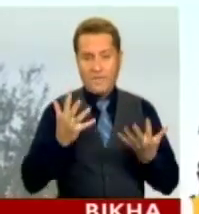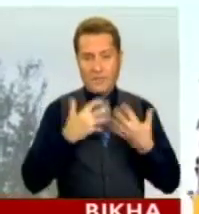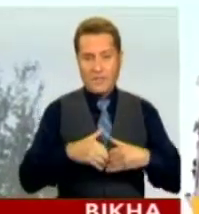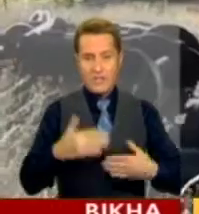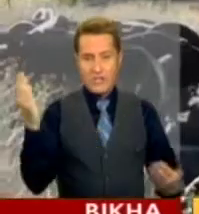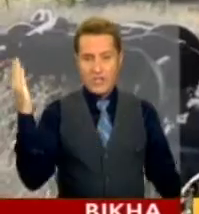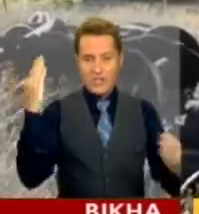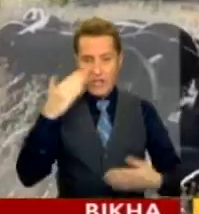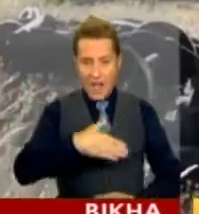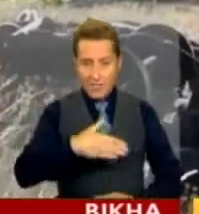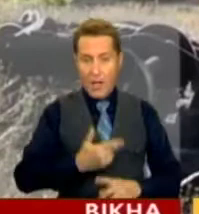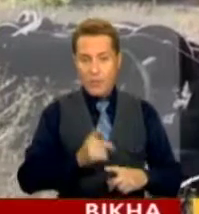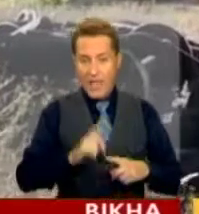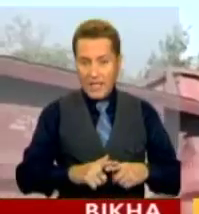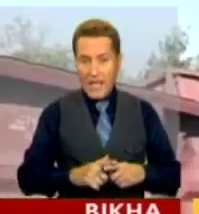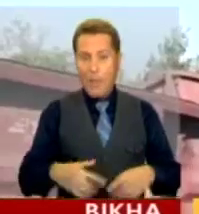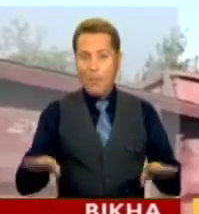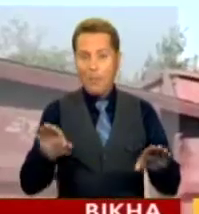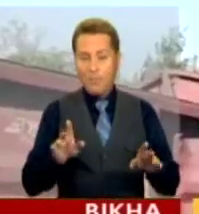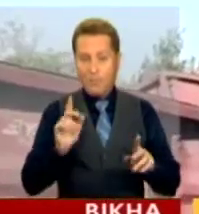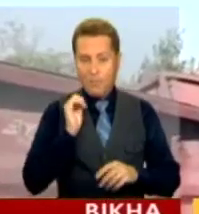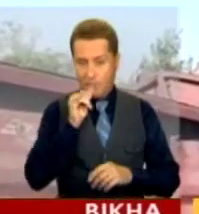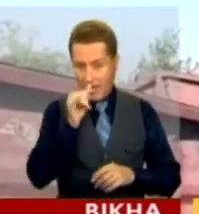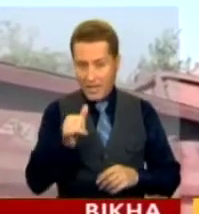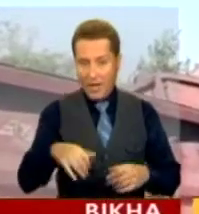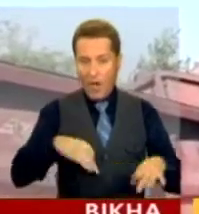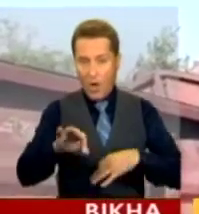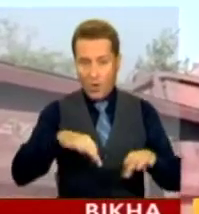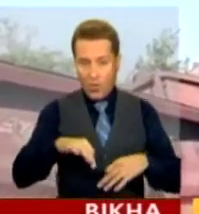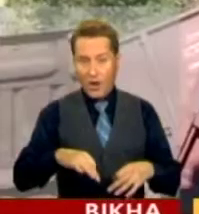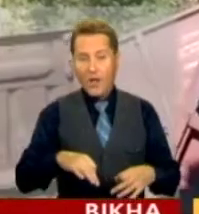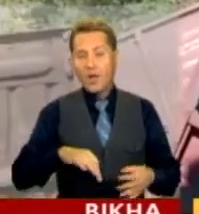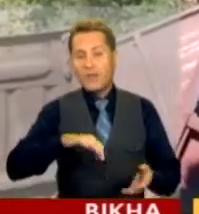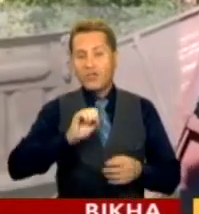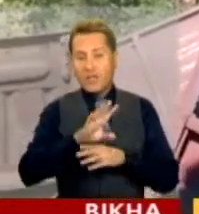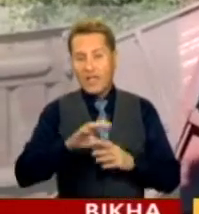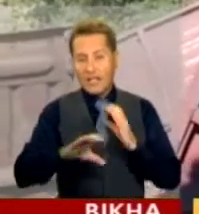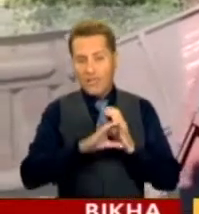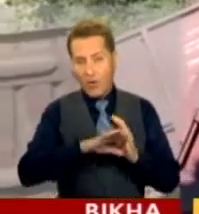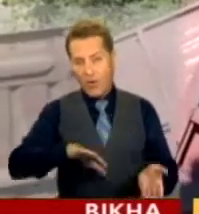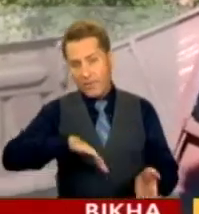шлагбауму, який вчасно перекрив рух автівкам. 14 вагонів полетіли шкереберті, і за попередніми